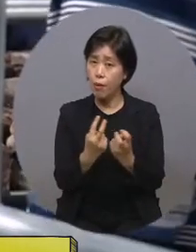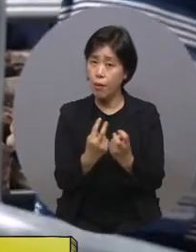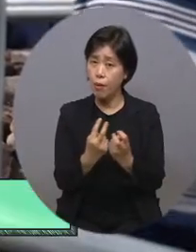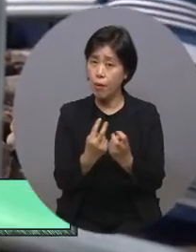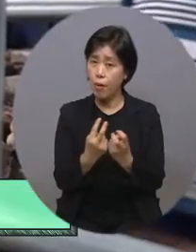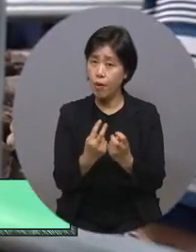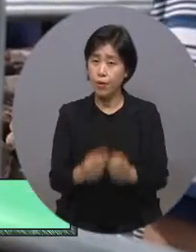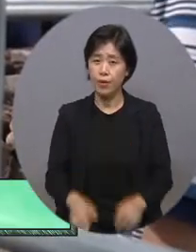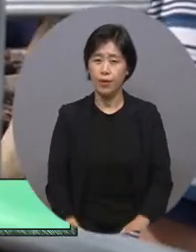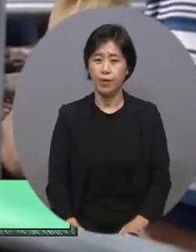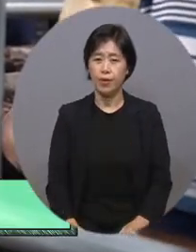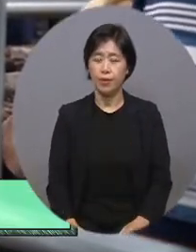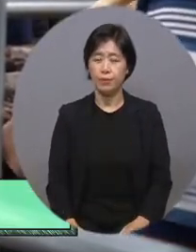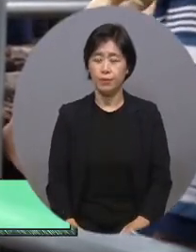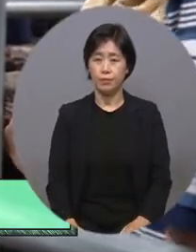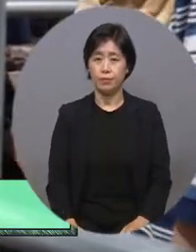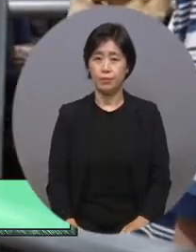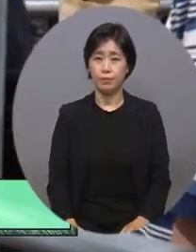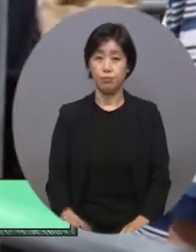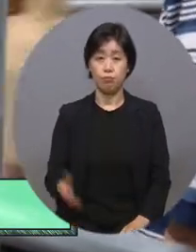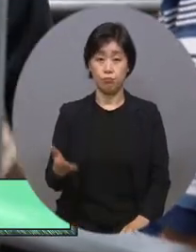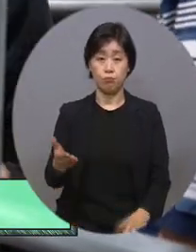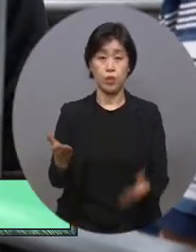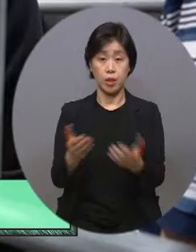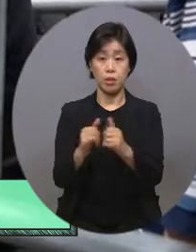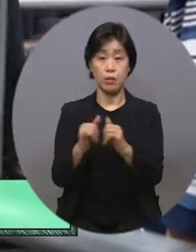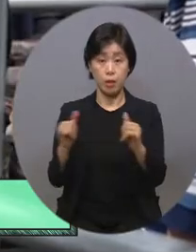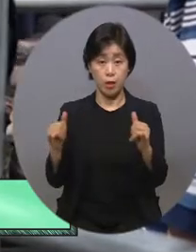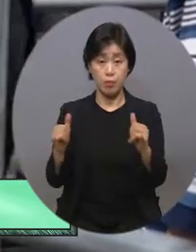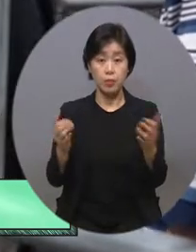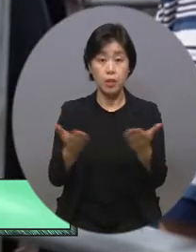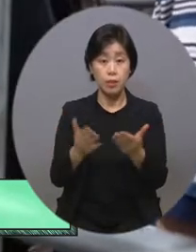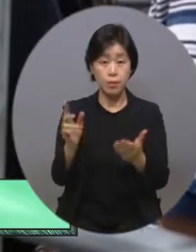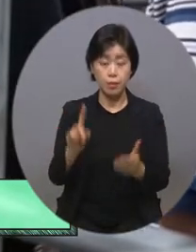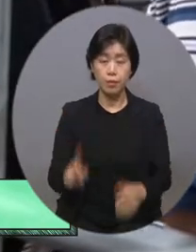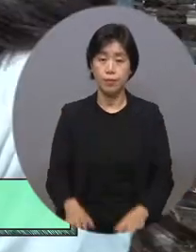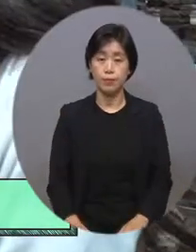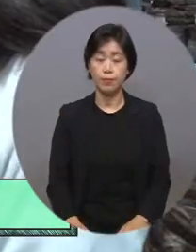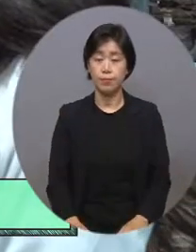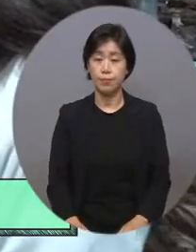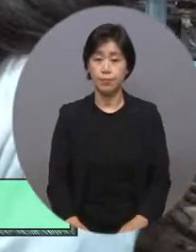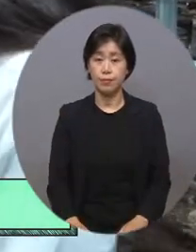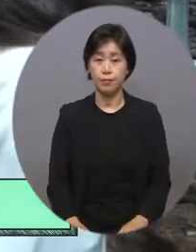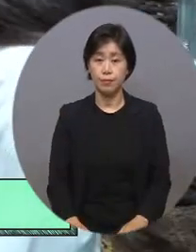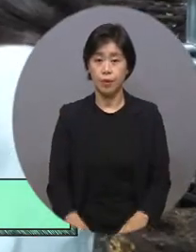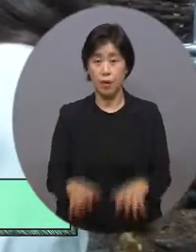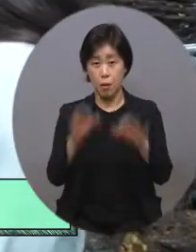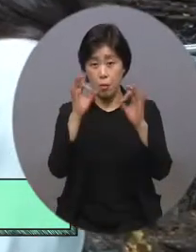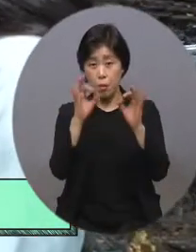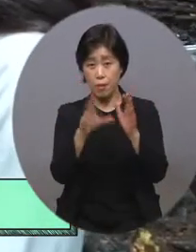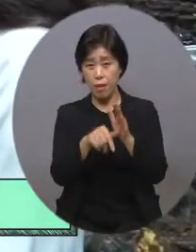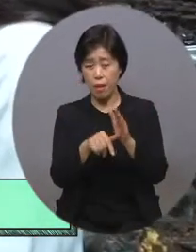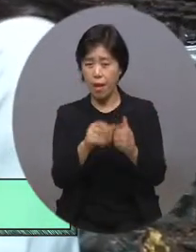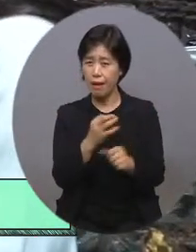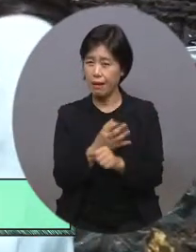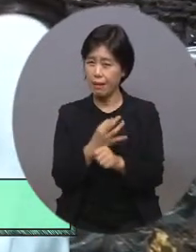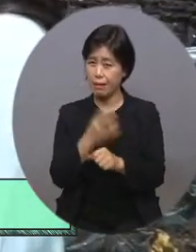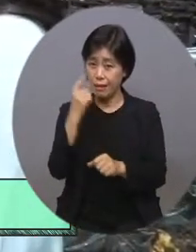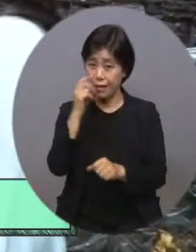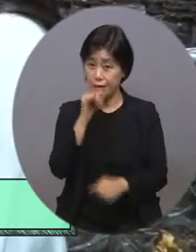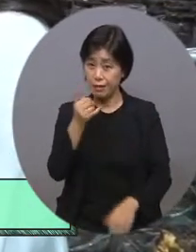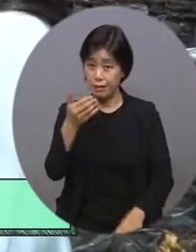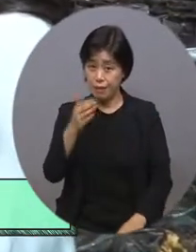될까요? 저희 직원분들이 보통 하시는 일은 단순해 보이긴 하지만 이것도